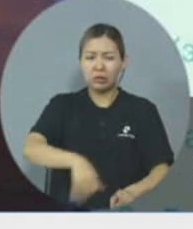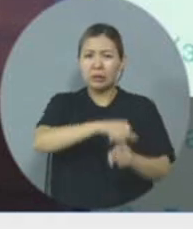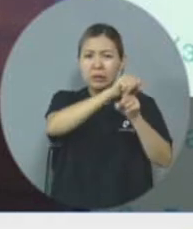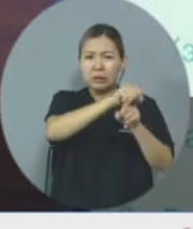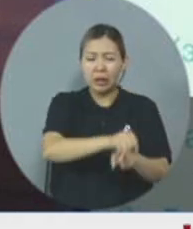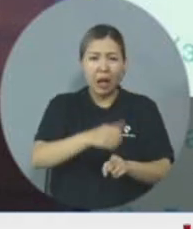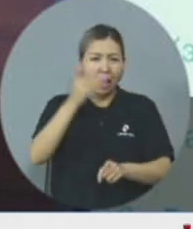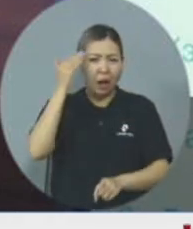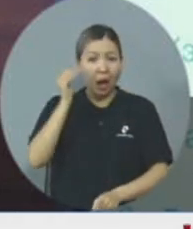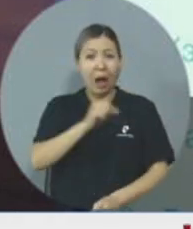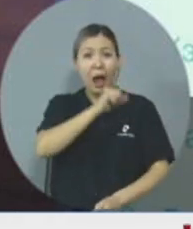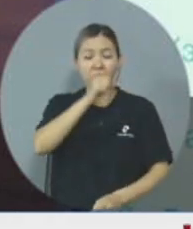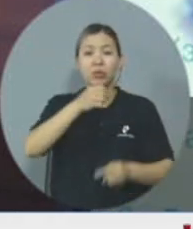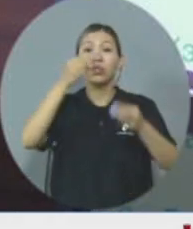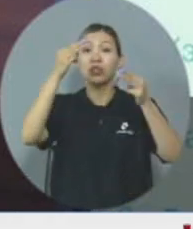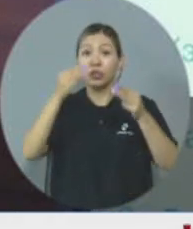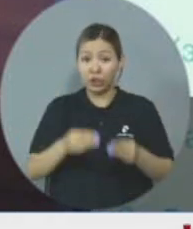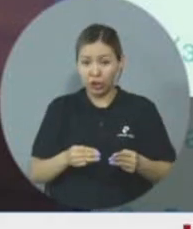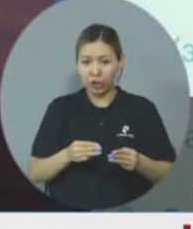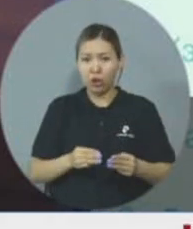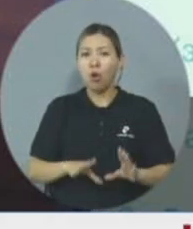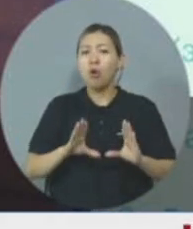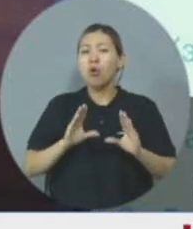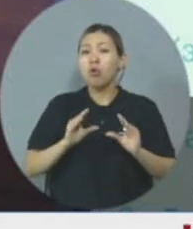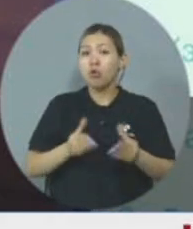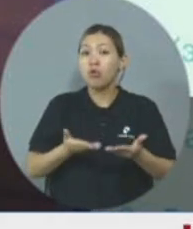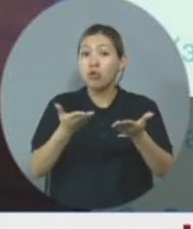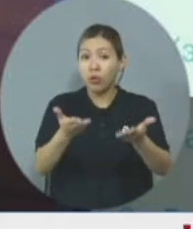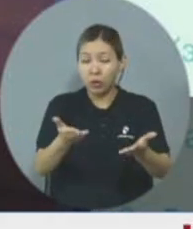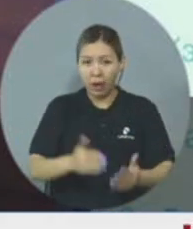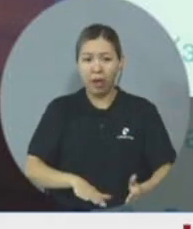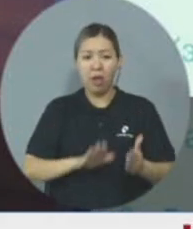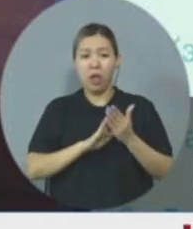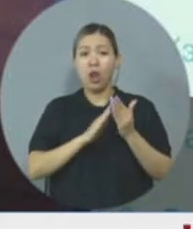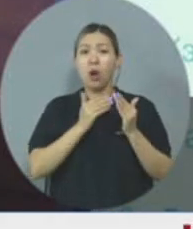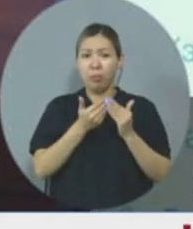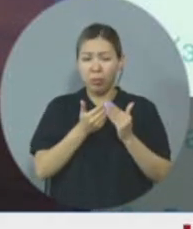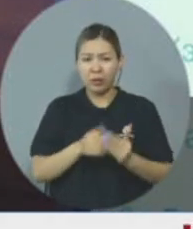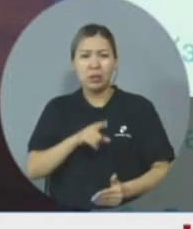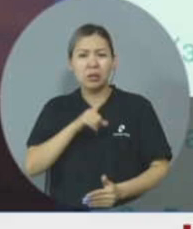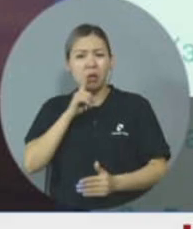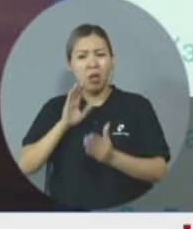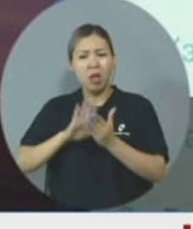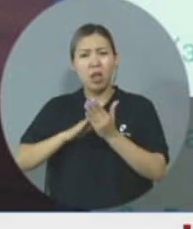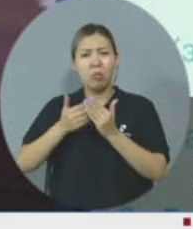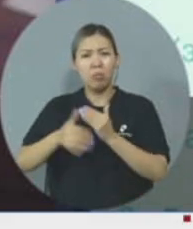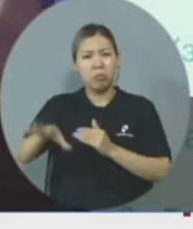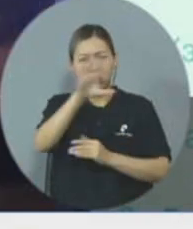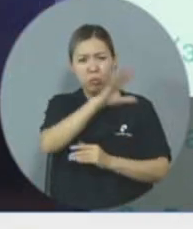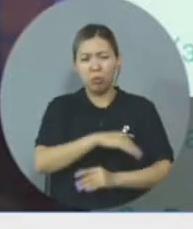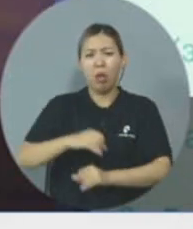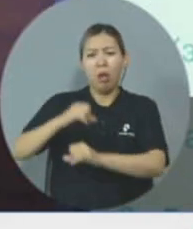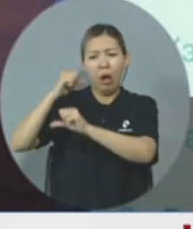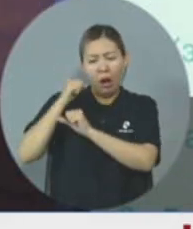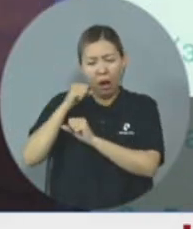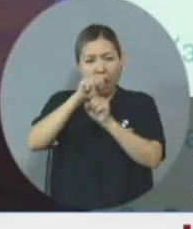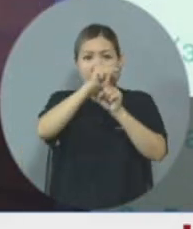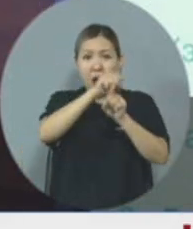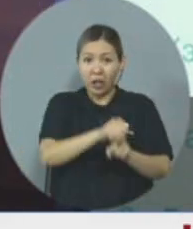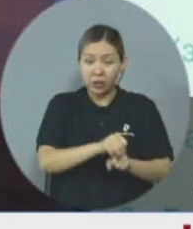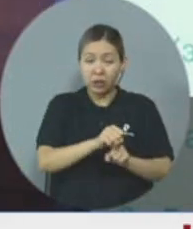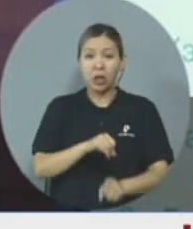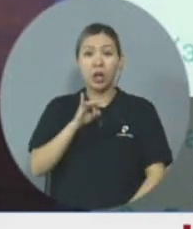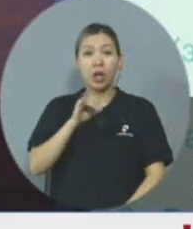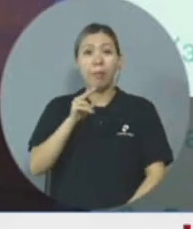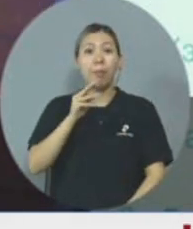асуудлуудыг шийдвэрлэх, хөнгөлөх. За мөн нөгөө талдаа айл өрх болоод залуу гэр бүлүүдийн нуруунд ачаа дарамт болдог энэ ипотекийн